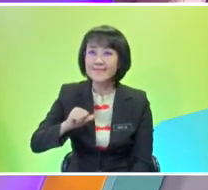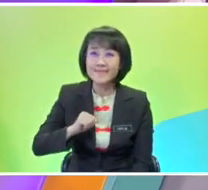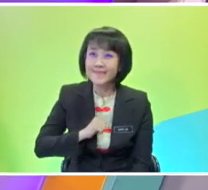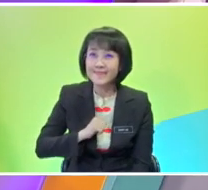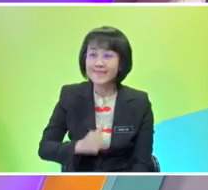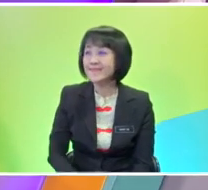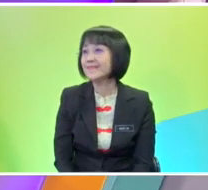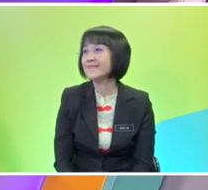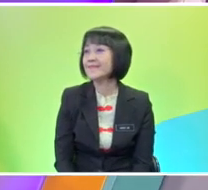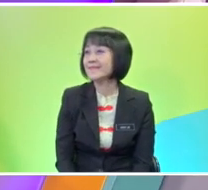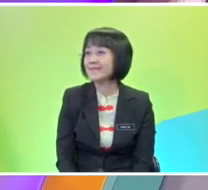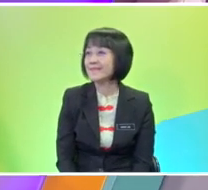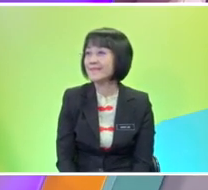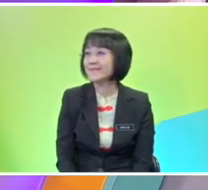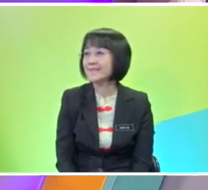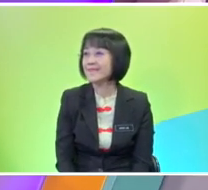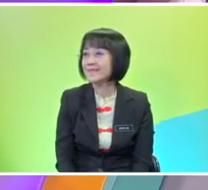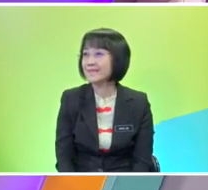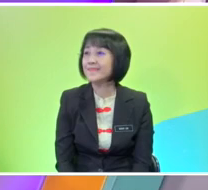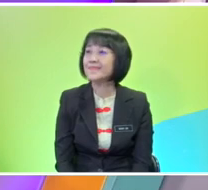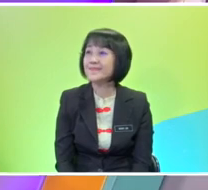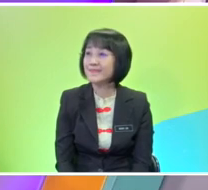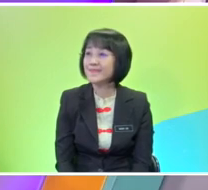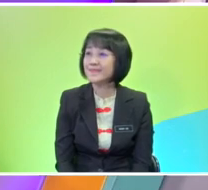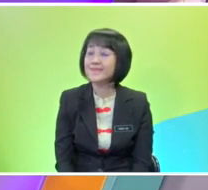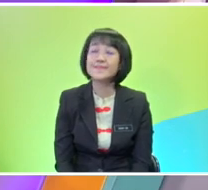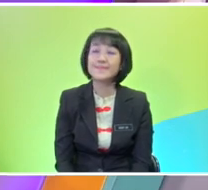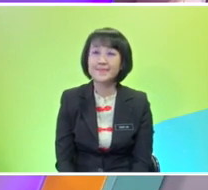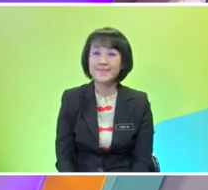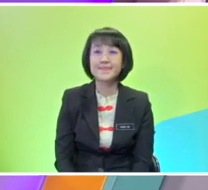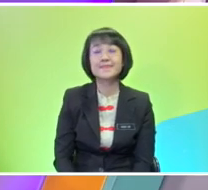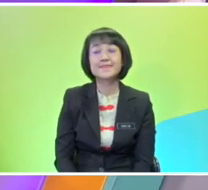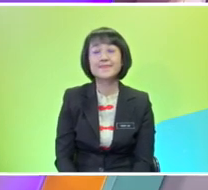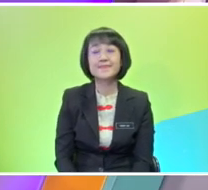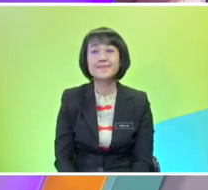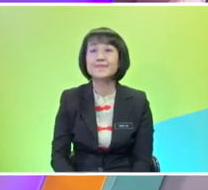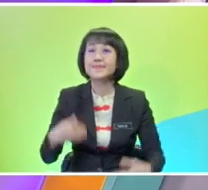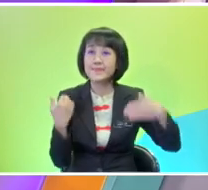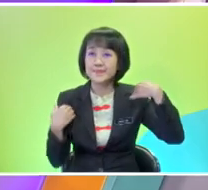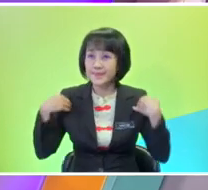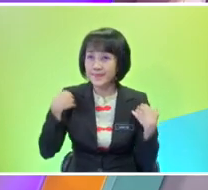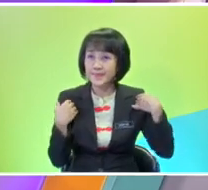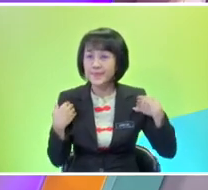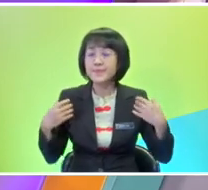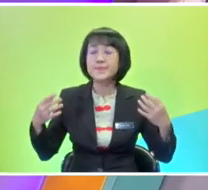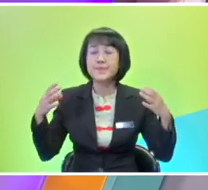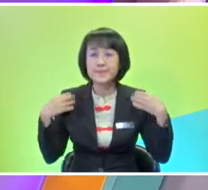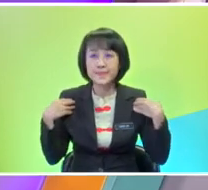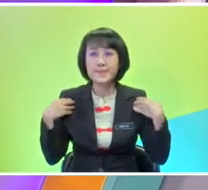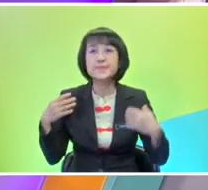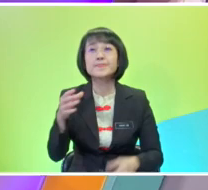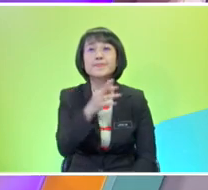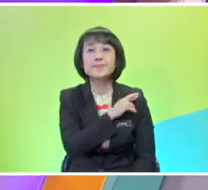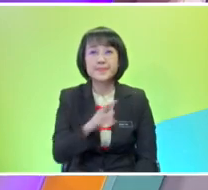hidup di mesti ada hewan kayak ada raja hewan kalau gitu pun ada racing kita oke